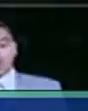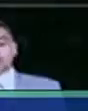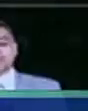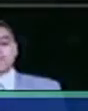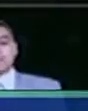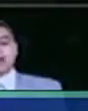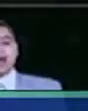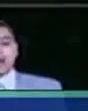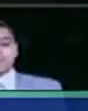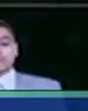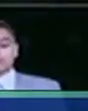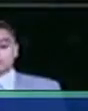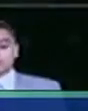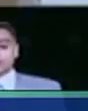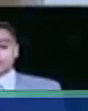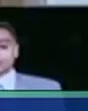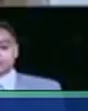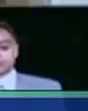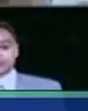النهارده؟